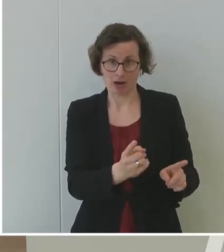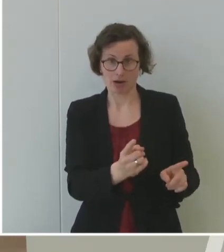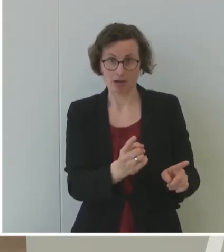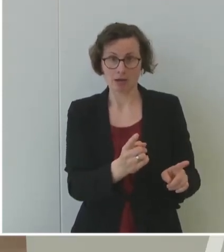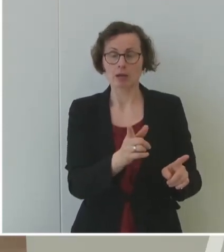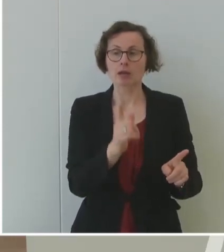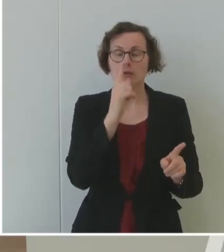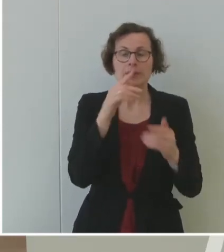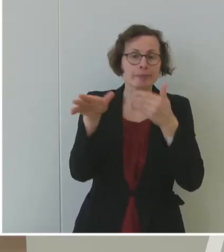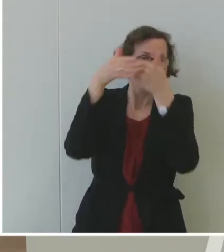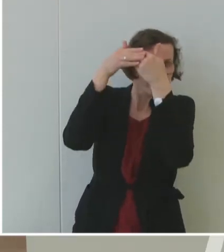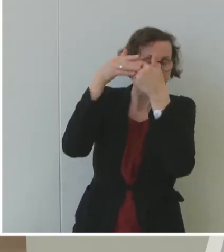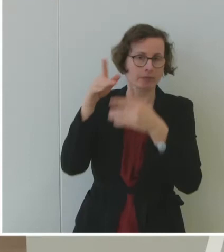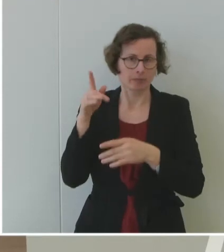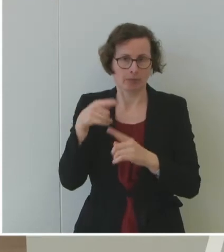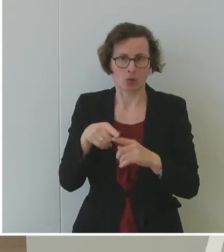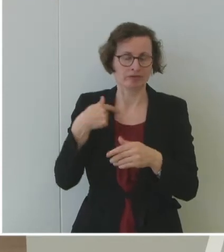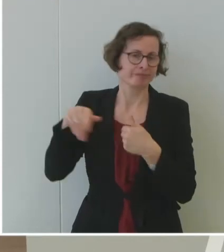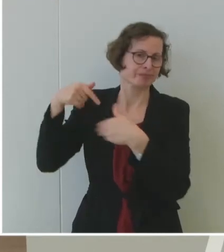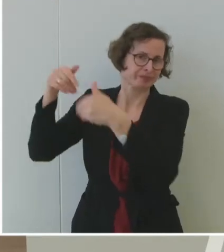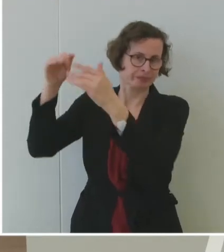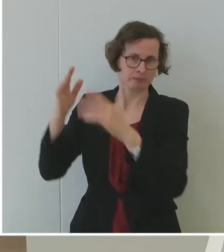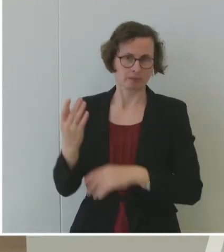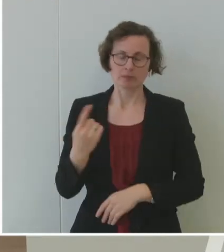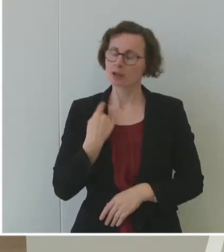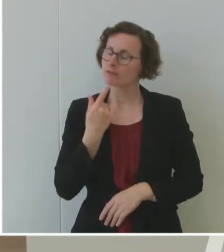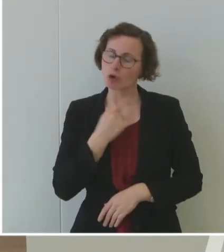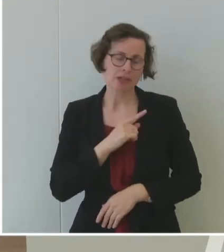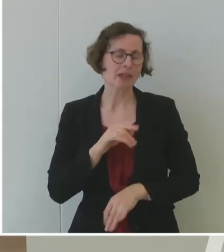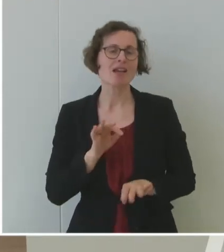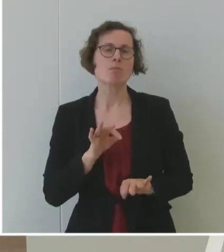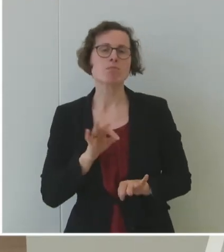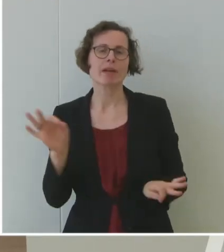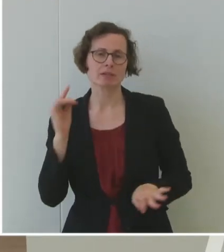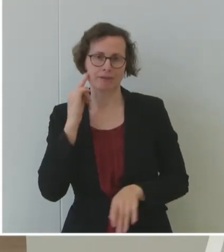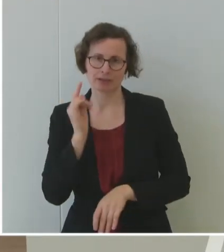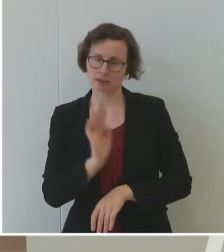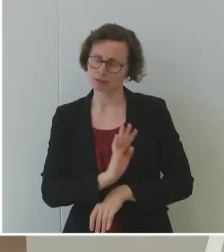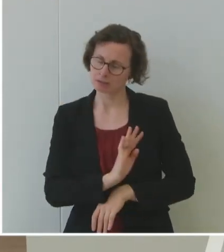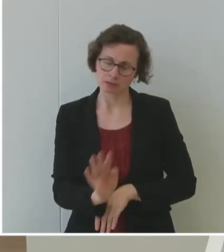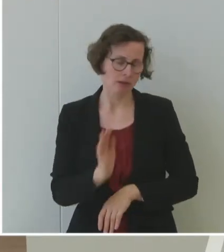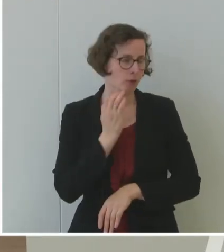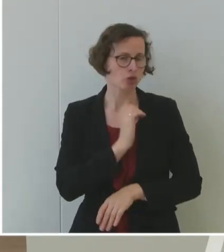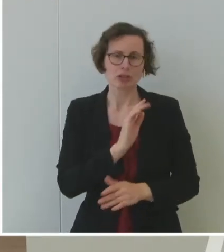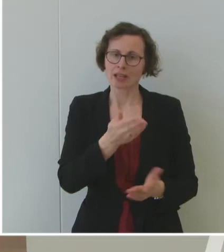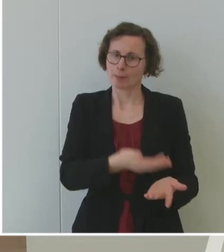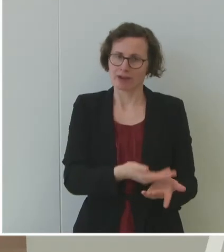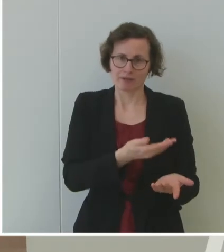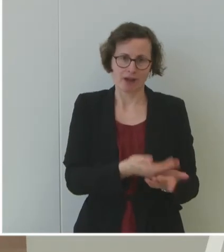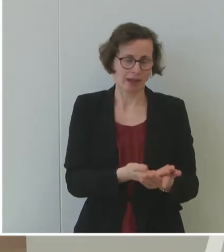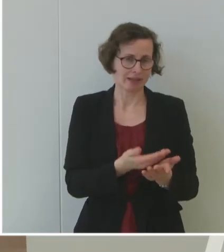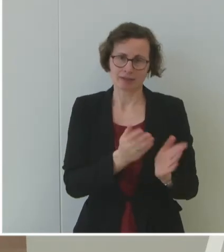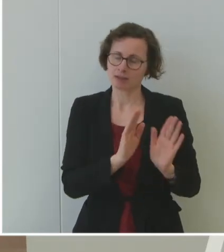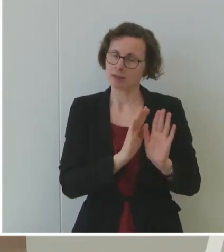Sie allerdings bunkern sich ein und wiegeln ab. Wir wollen nicht die Besserwisser sein. Wir wollen nicht beweisen.